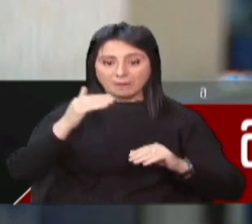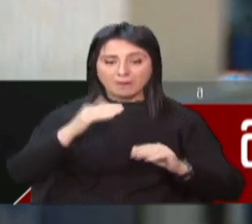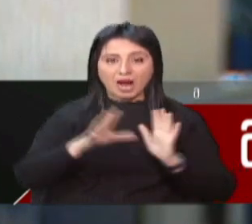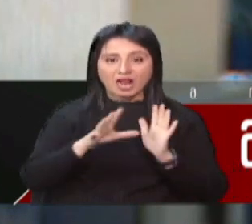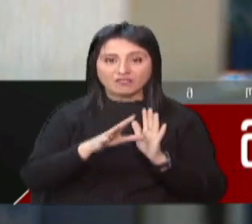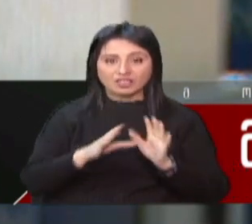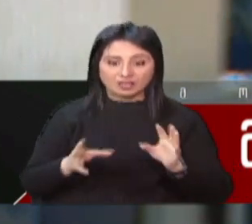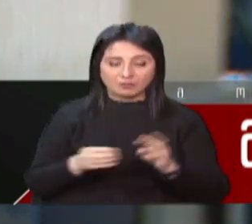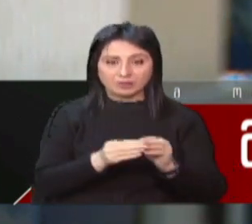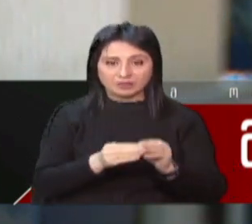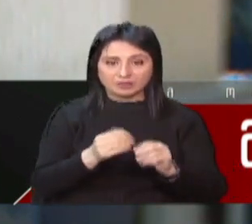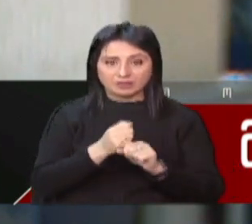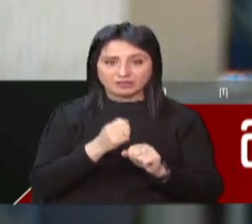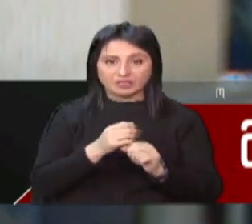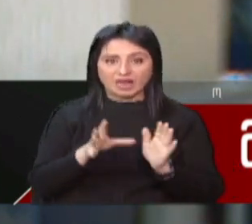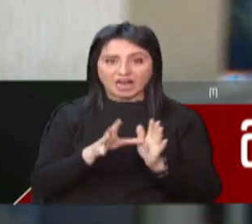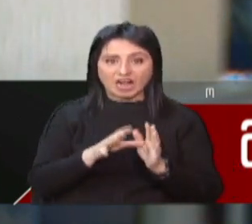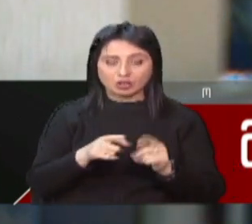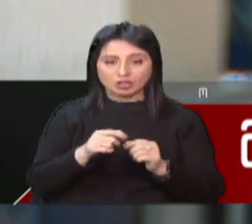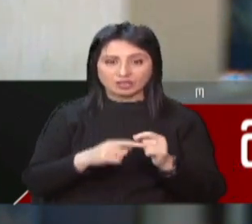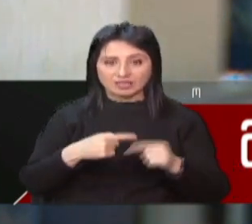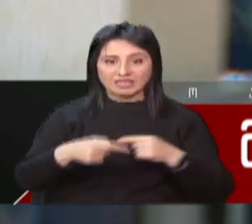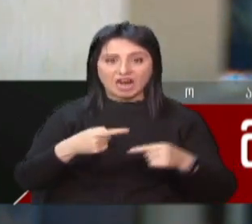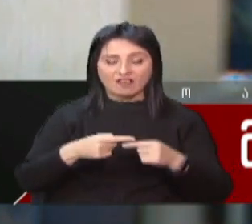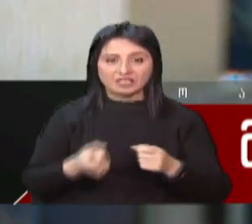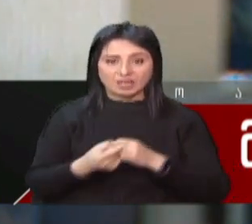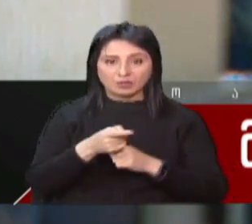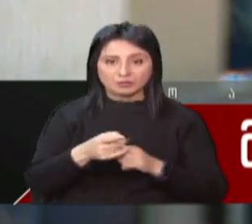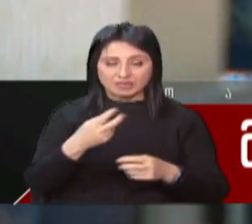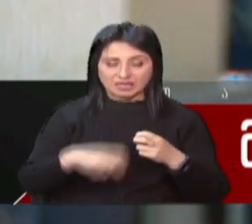ძაბვის კაბელი მოაყოლეს ელექტროძრავის ცხაურის ქვეშ, რამაც გამოიწვია მისი დაზიანება.